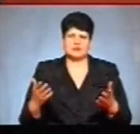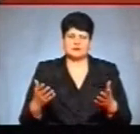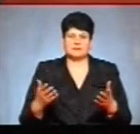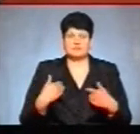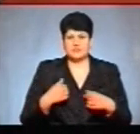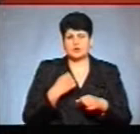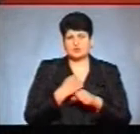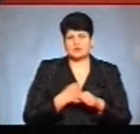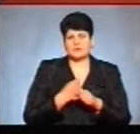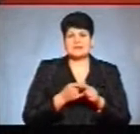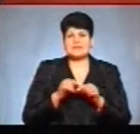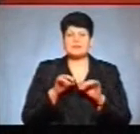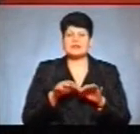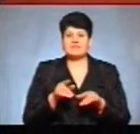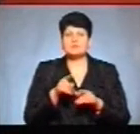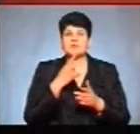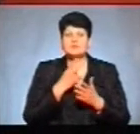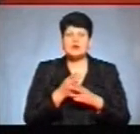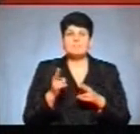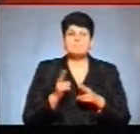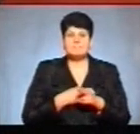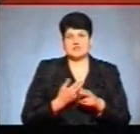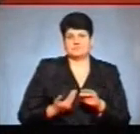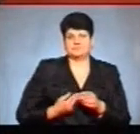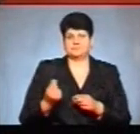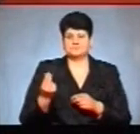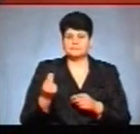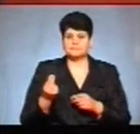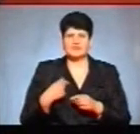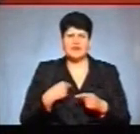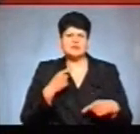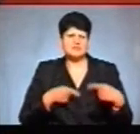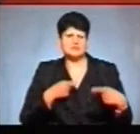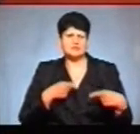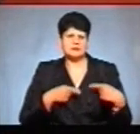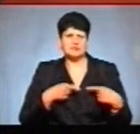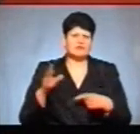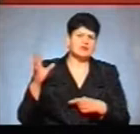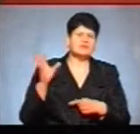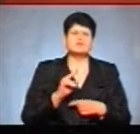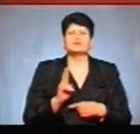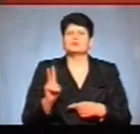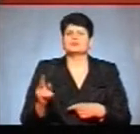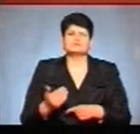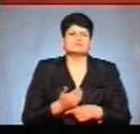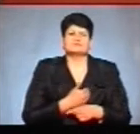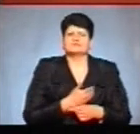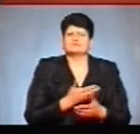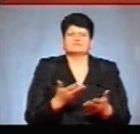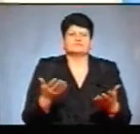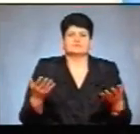Ми розробили такий механізм, але він передбачав безготівковий варіант. Нас критикували, ну, всі, кому тільки, ну,